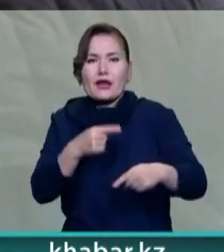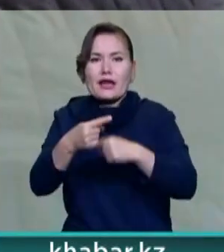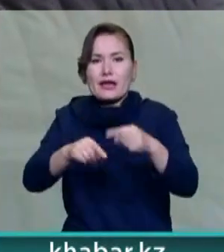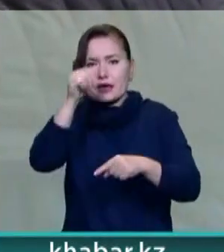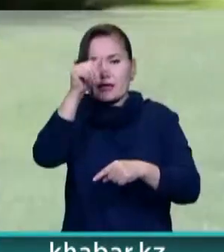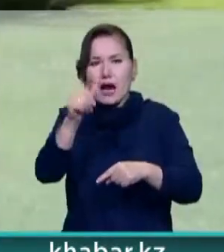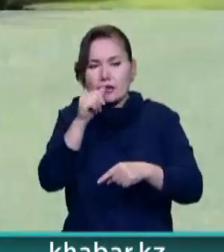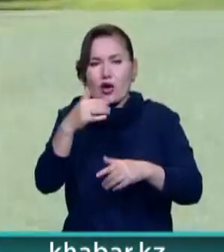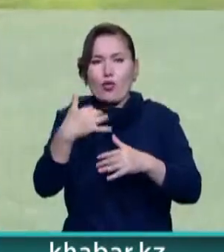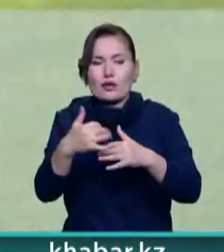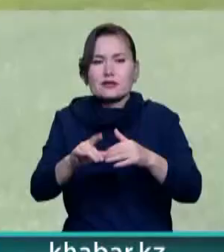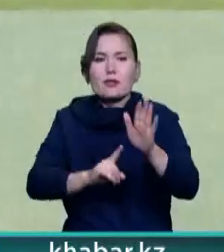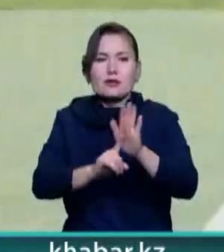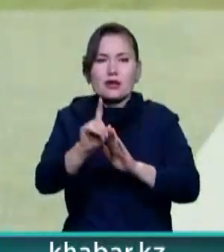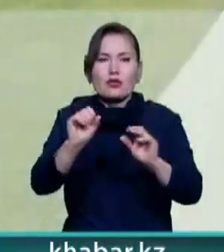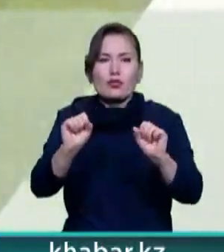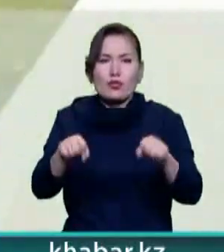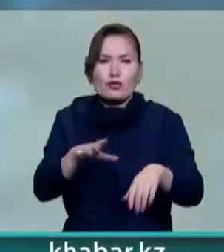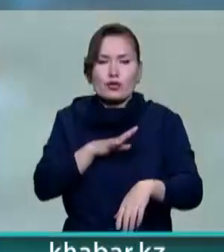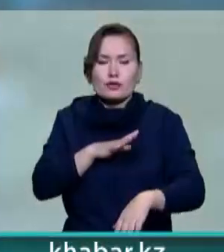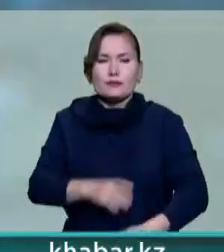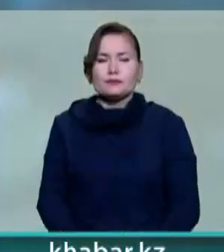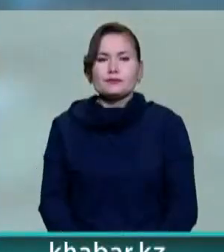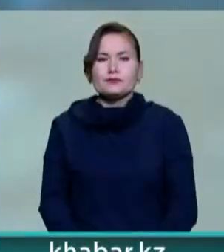айдың ортасында басталуы мүмкін.